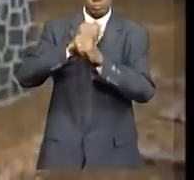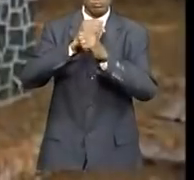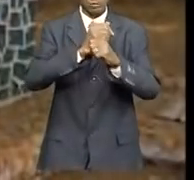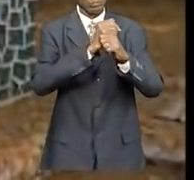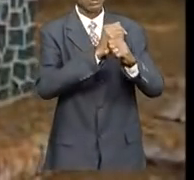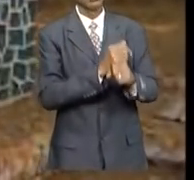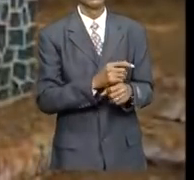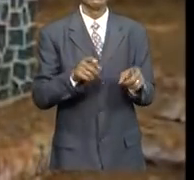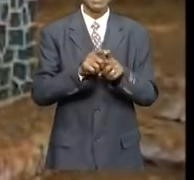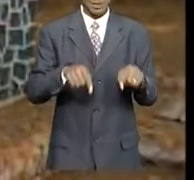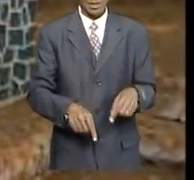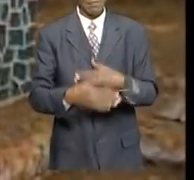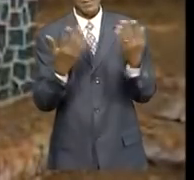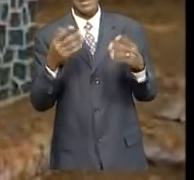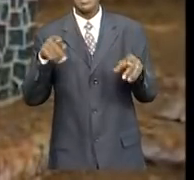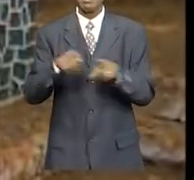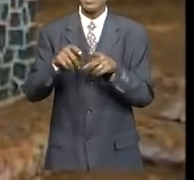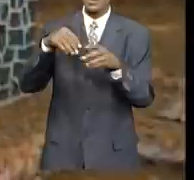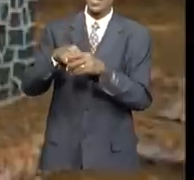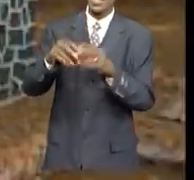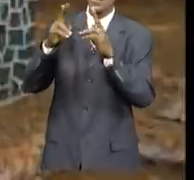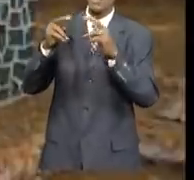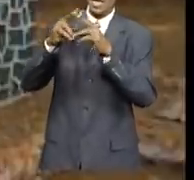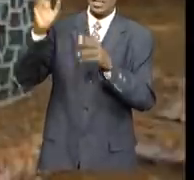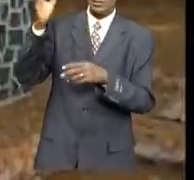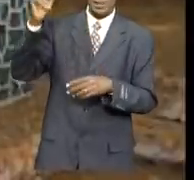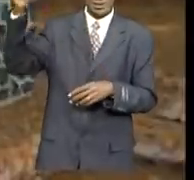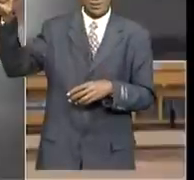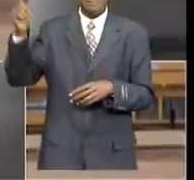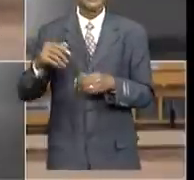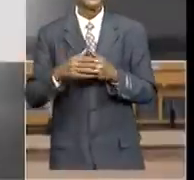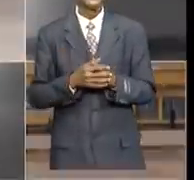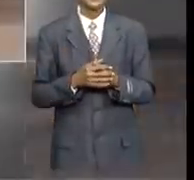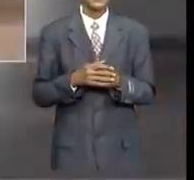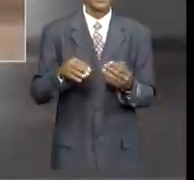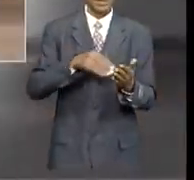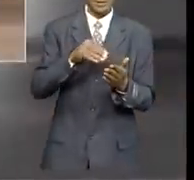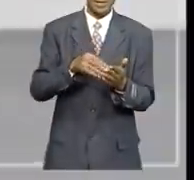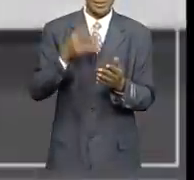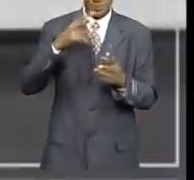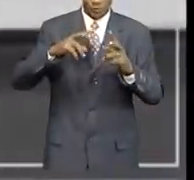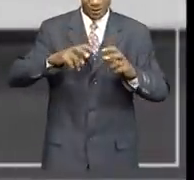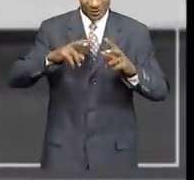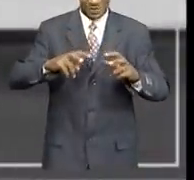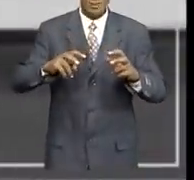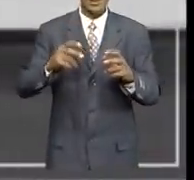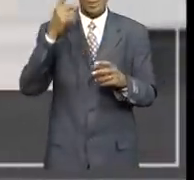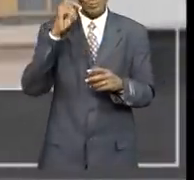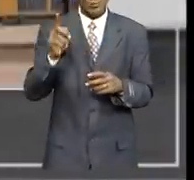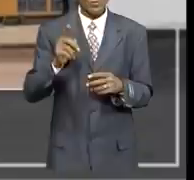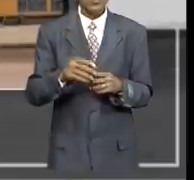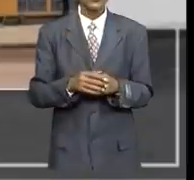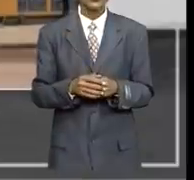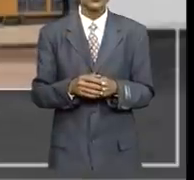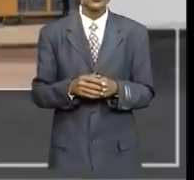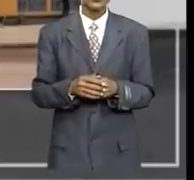des conditions difficiles à toute recherche sérieuse et efficiente, les centres de recherche pharmaceutique de l'UOSI restent pleinement